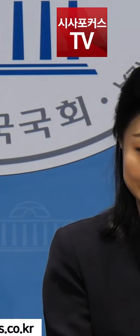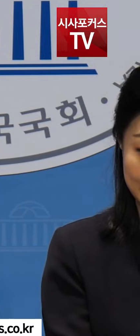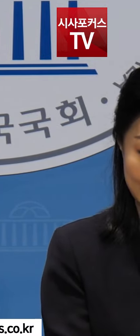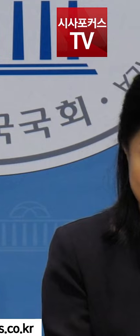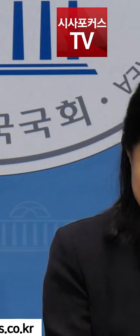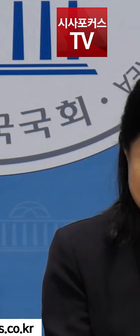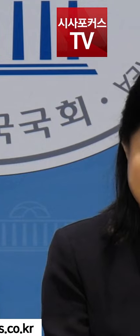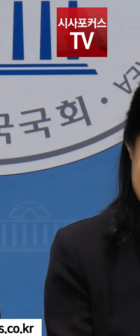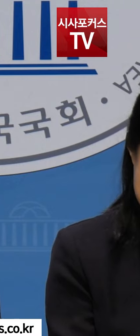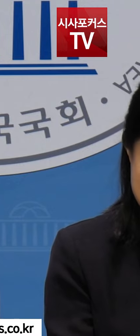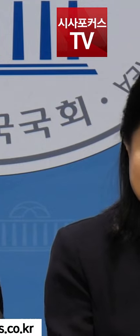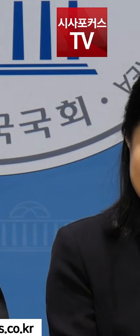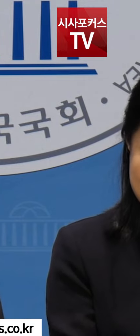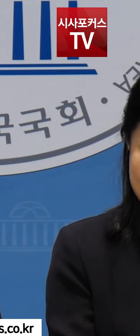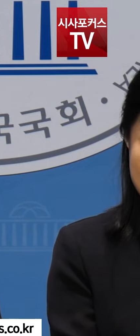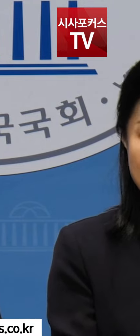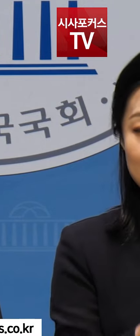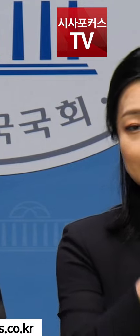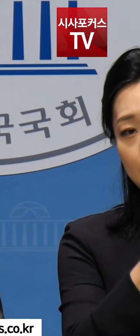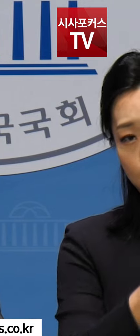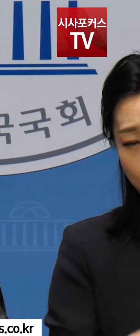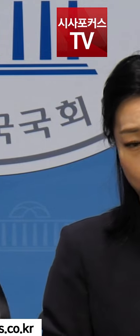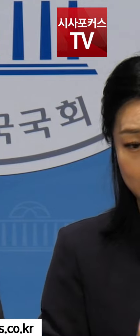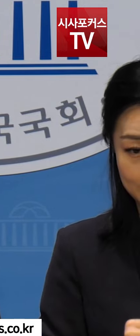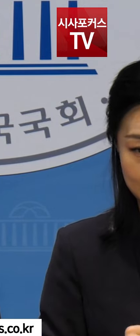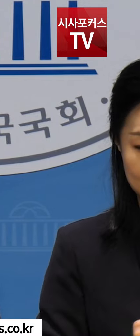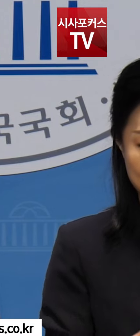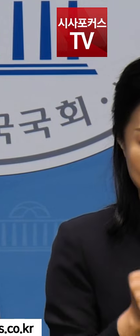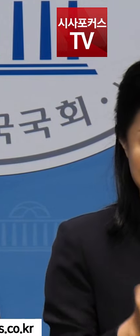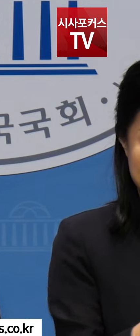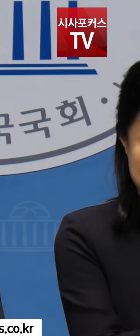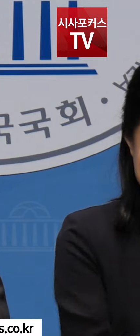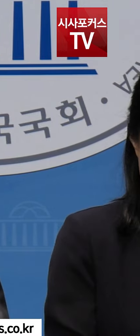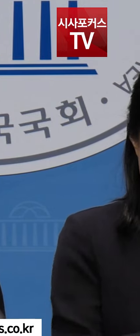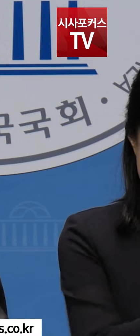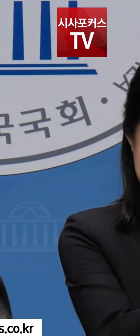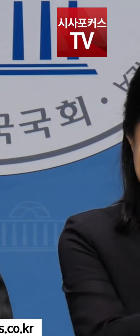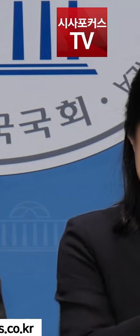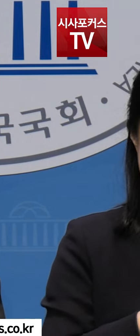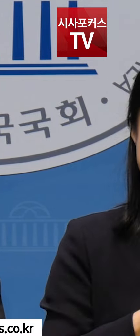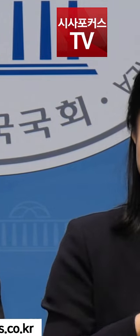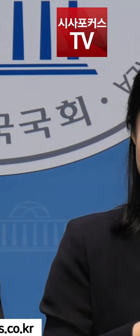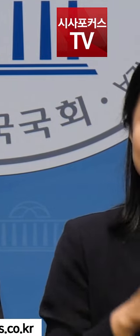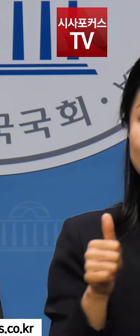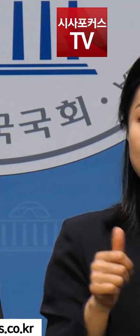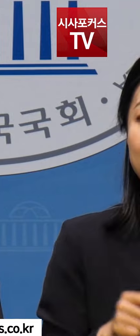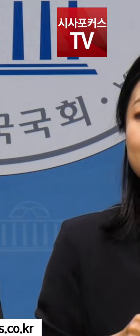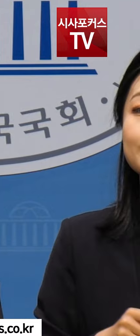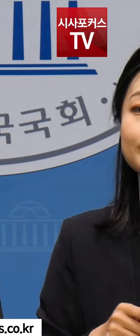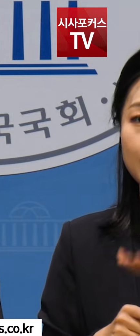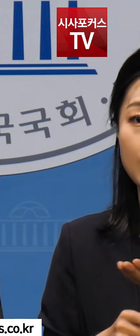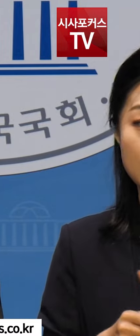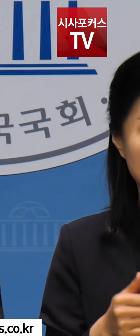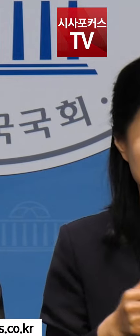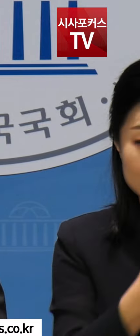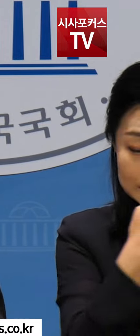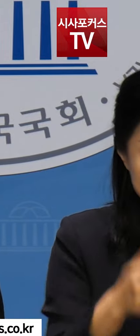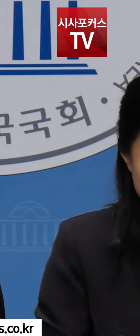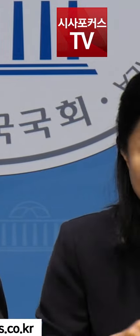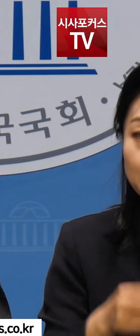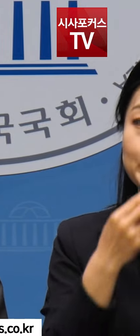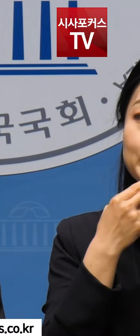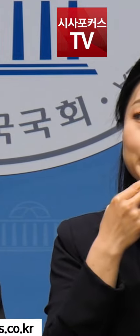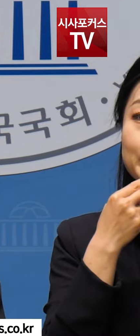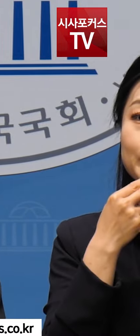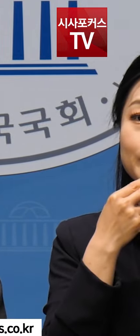해유된 피의자의 궁박한 진술, 그 바뀐 진술에 의해서 다른 명확한 물증이 없음에도 불구하고